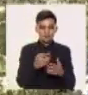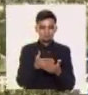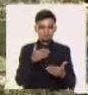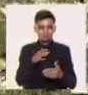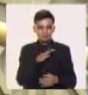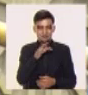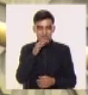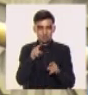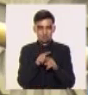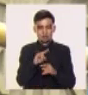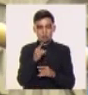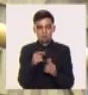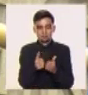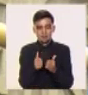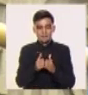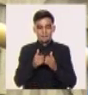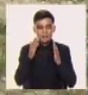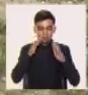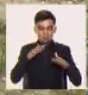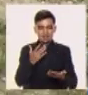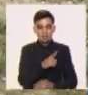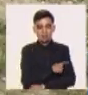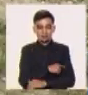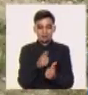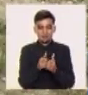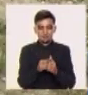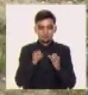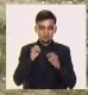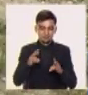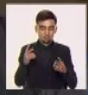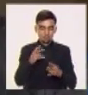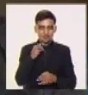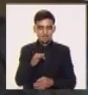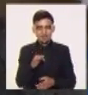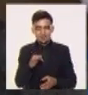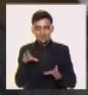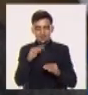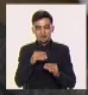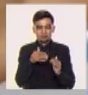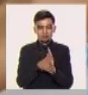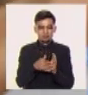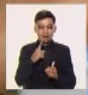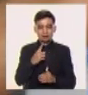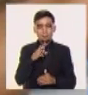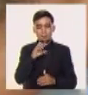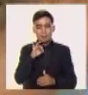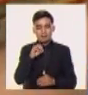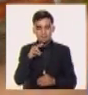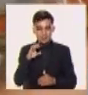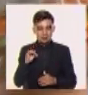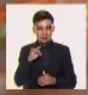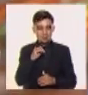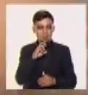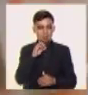установить бэйби-боксы возле больниц и мечети. Но власти страны проект не поддержали из-за затратности. Один бэйби-бокс стоит $5000.